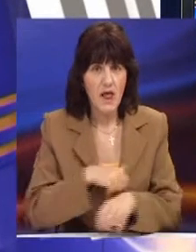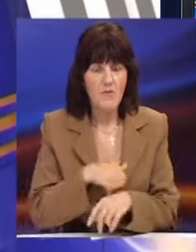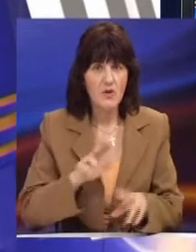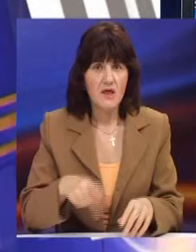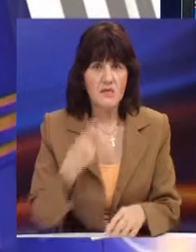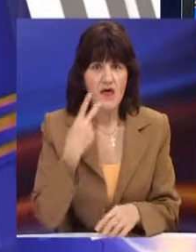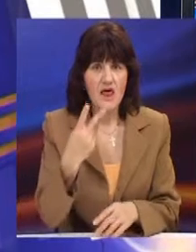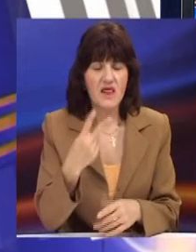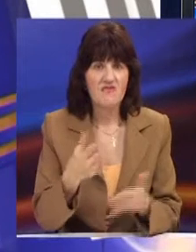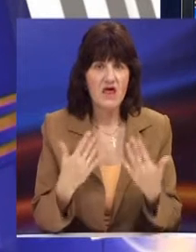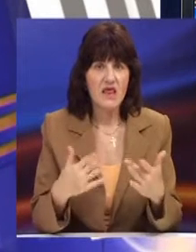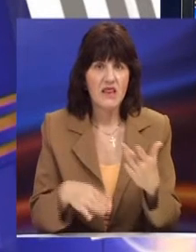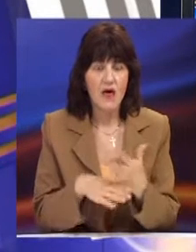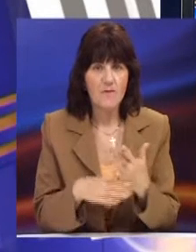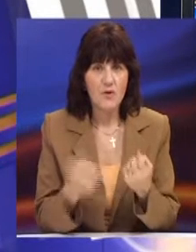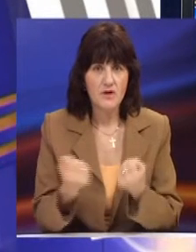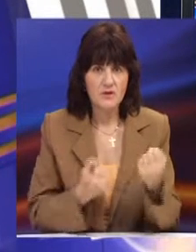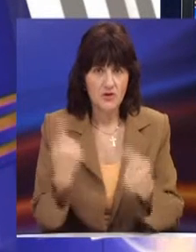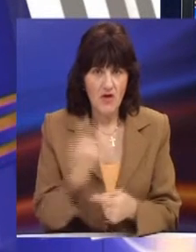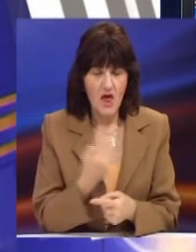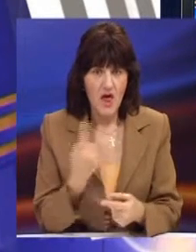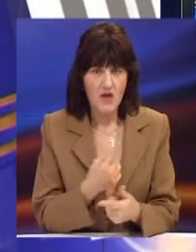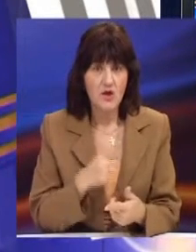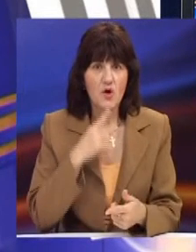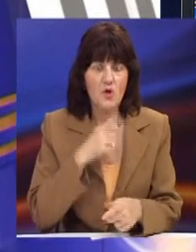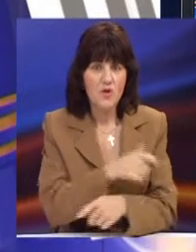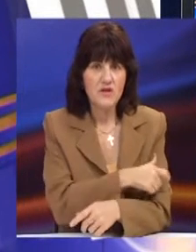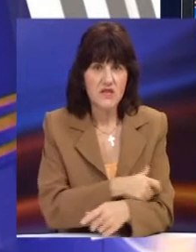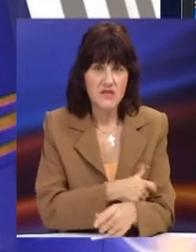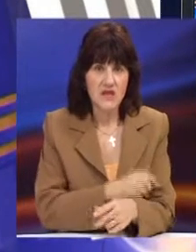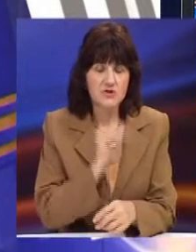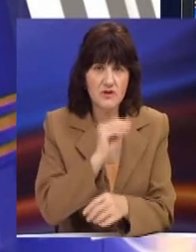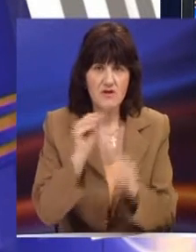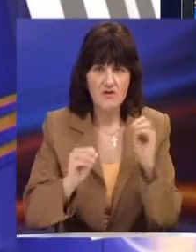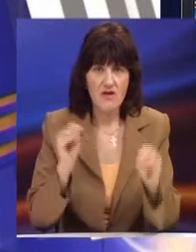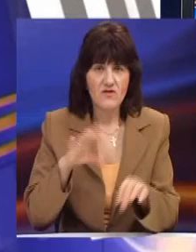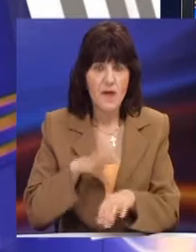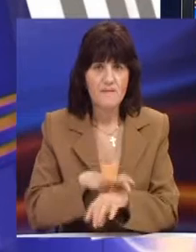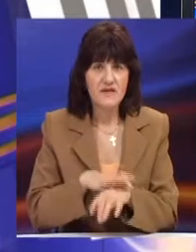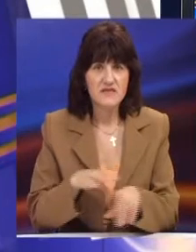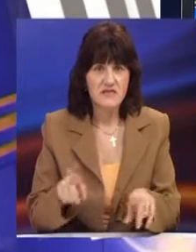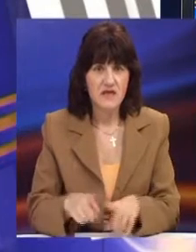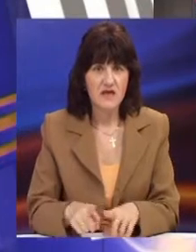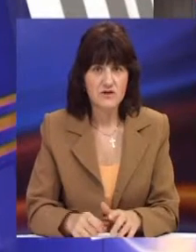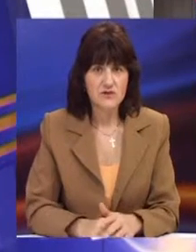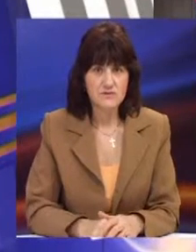2 ekipe hitne medicinske pomoći, a da odluku o hitnosti slučaja donosi dežurni dispečer, medicinski